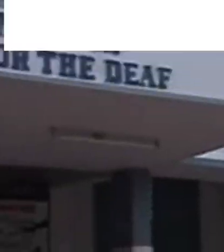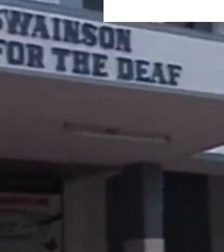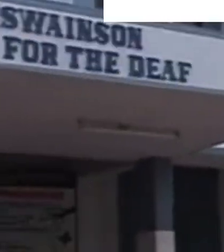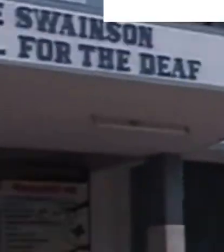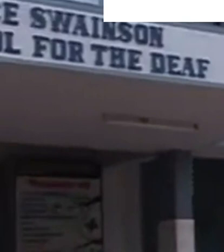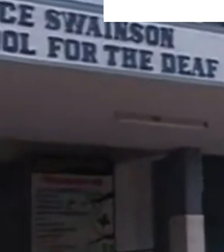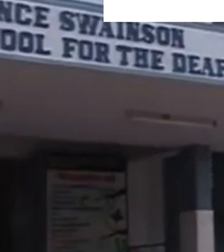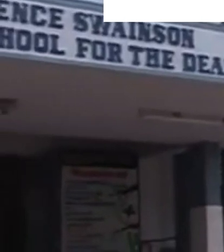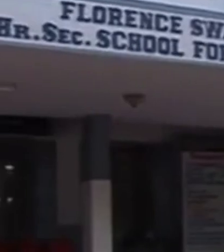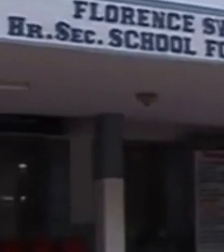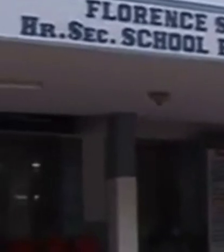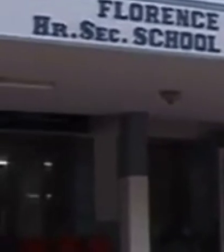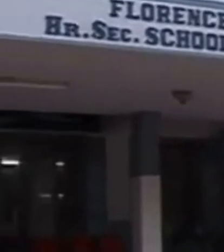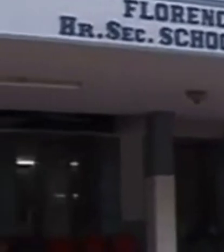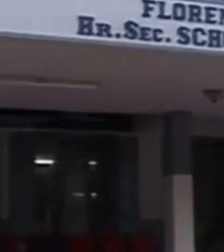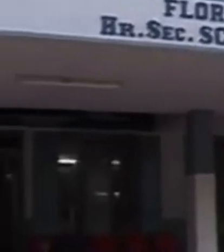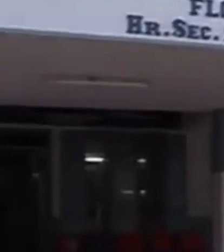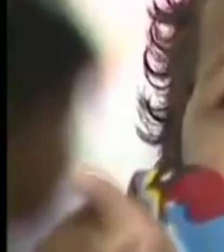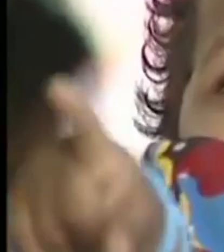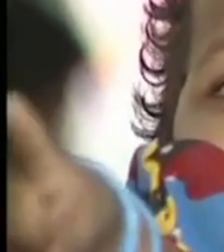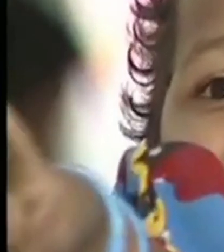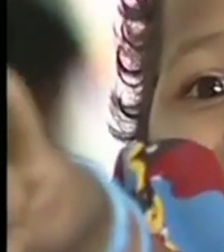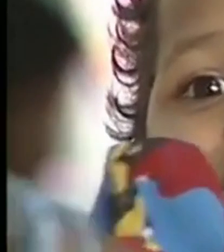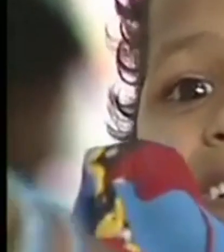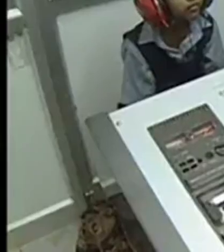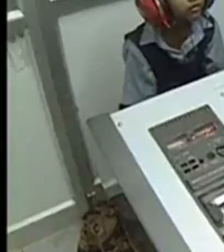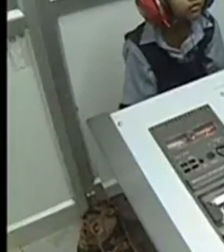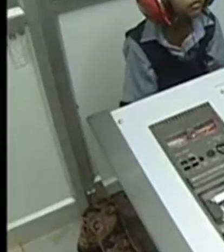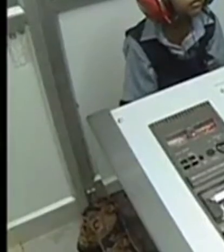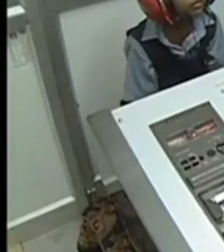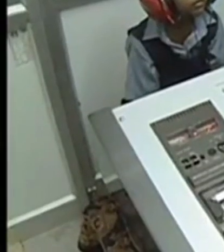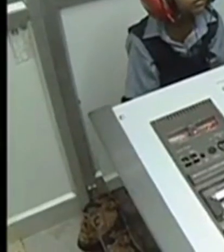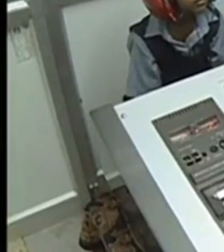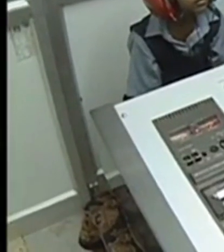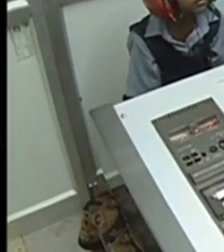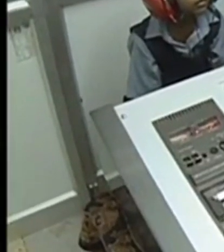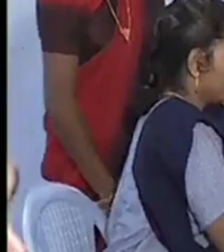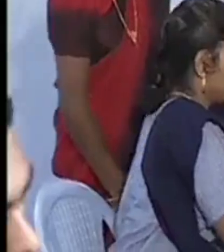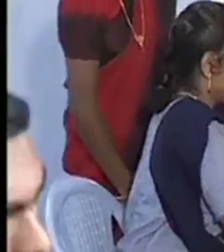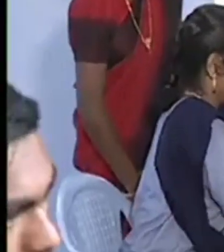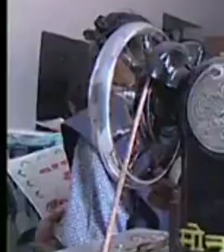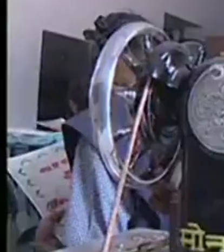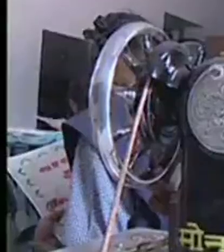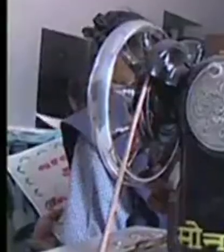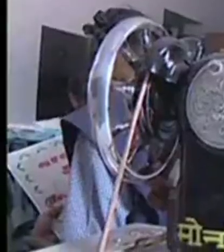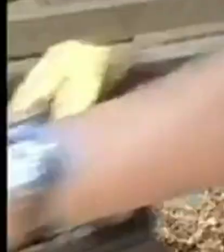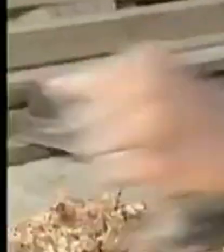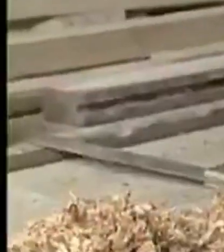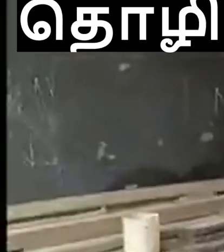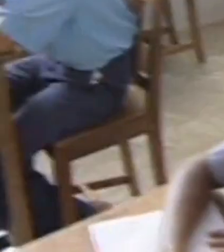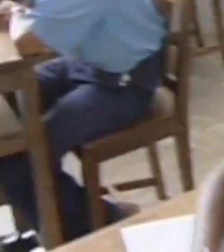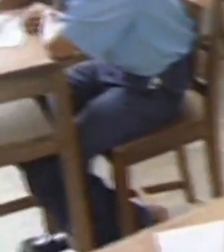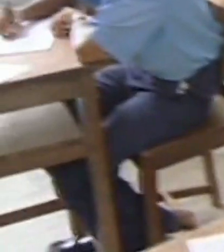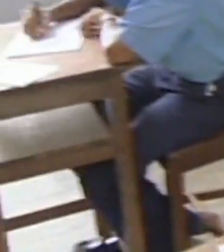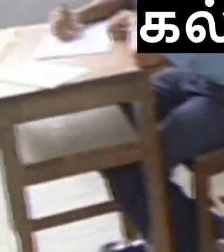கொடுக்கப்படுகின்றன. பள்ளியின் சிறப்பு அம்சங்கள்: சிறந்த பள்ளிக்கான மாநில மற்றும் தேசிய விருது பெற்ற பள்ளி, முன்பருவ பள்ளி முதல் 12ஆம் வகுப்பு வரை இலவச கல்வி, கணினி பயிற்சி,